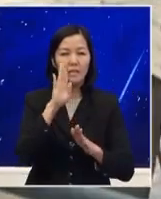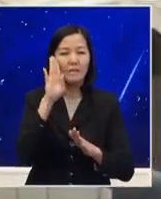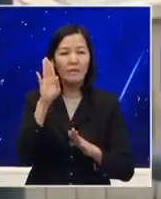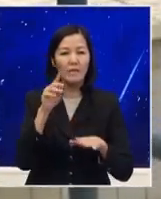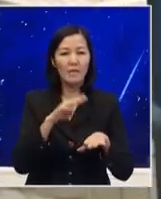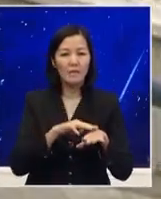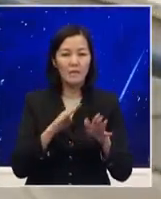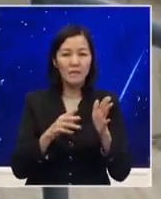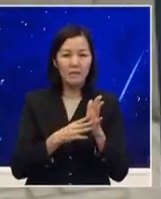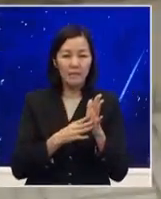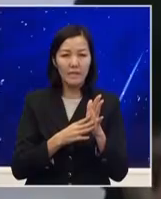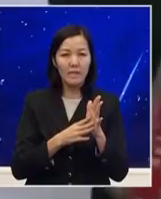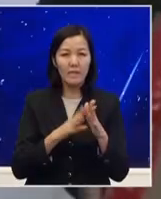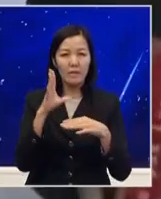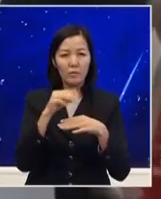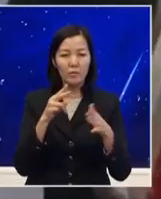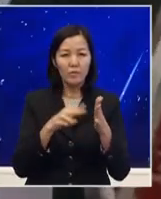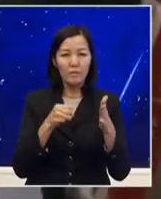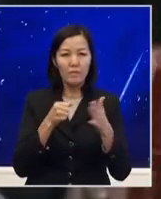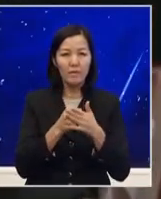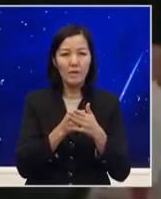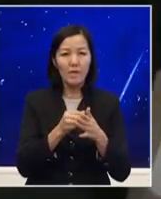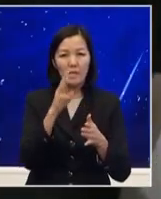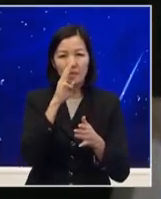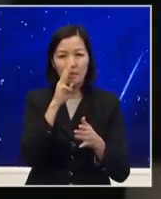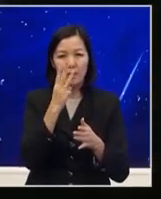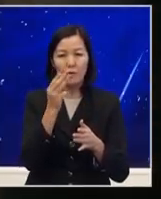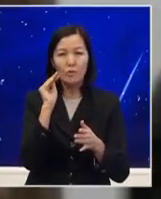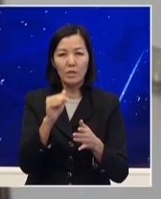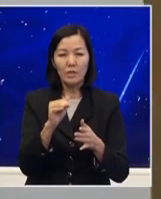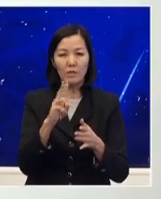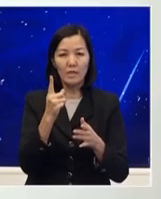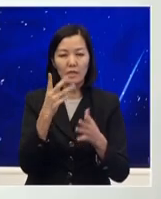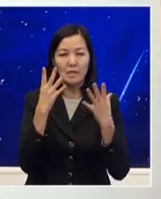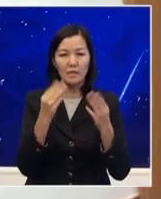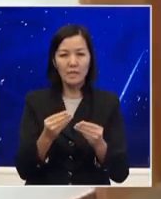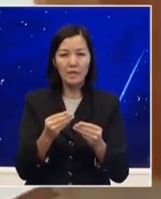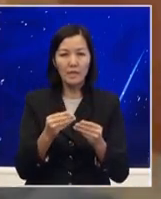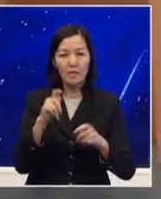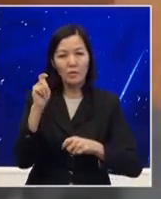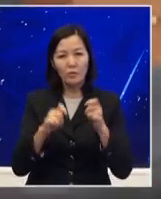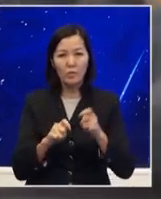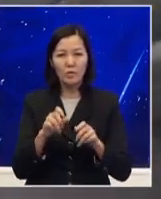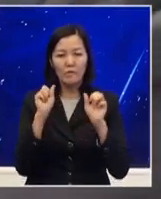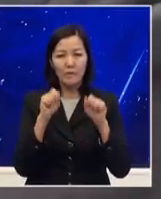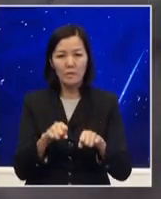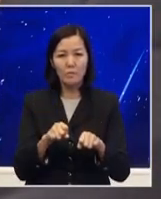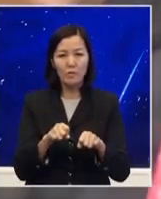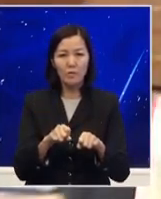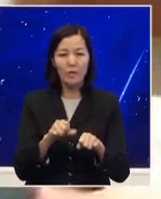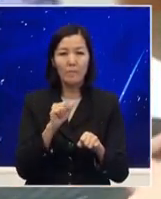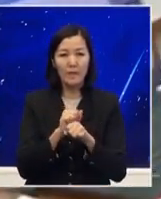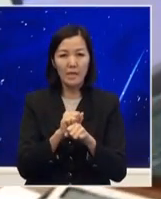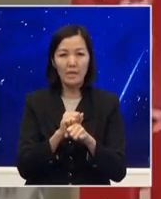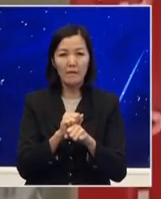вечера. Зарплата около 3000 тенге в день. Не помеха работе даже не погода. В дождь, говорит, есть возможность сделать небольшой перерыв.